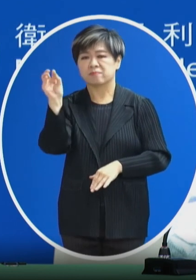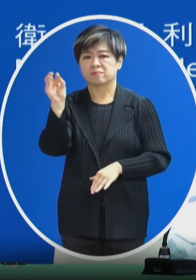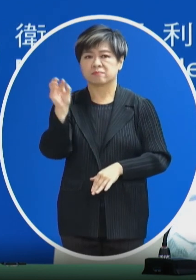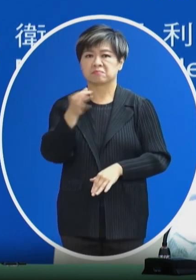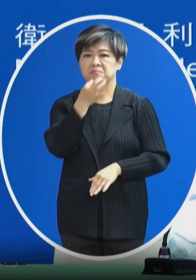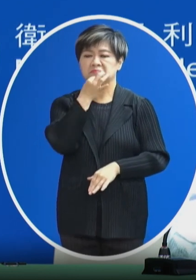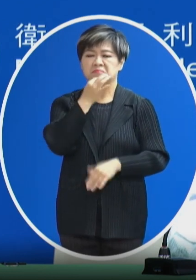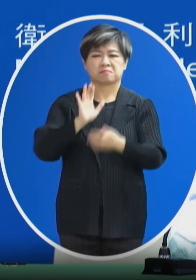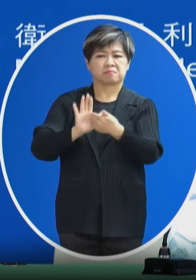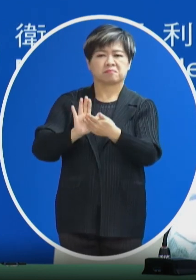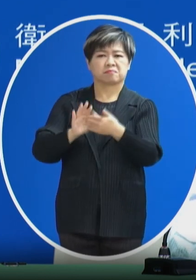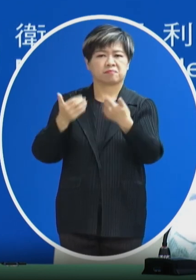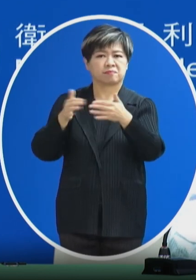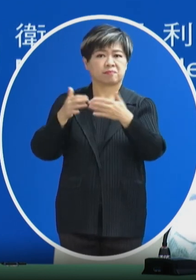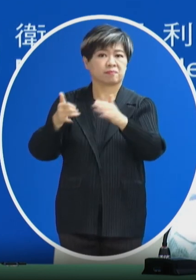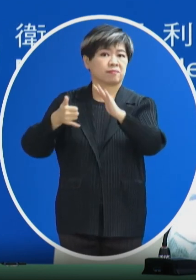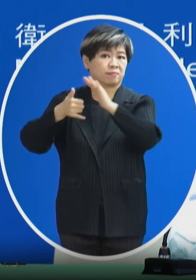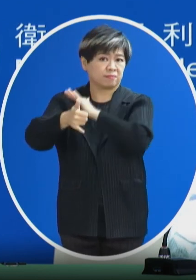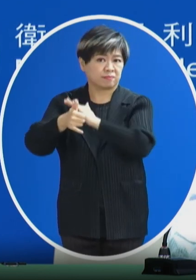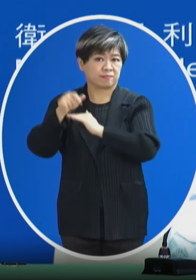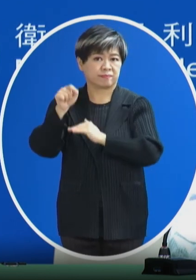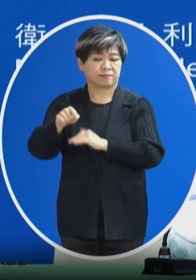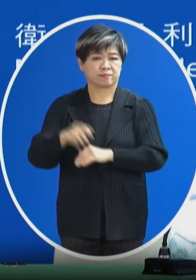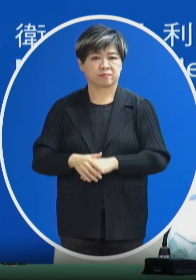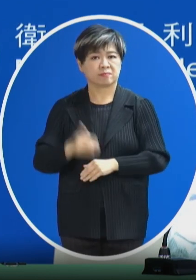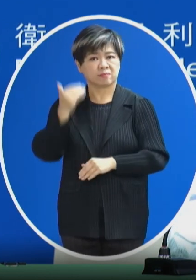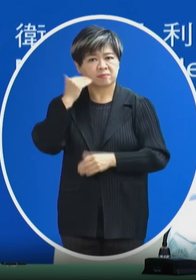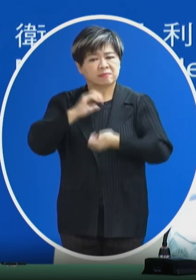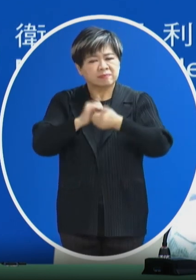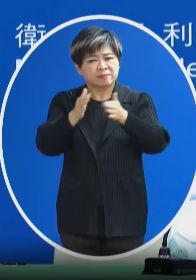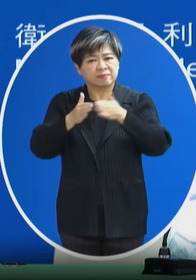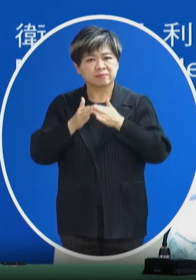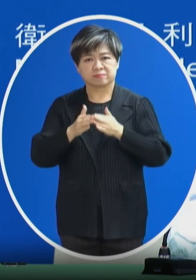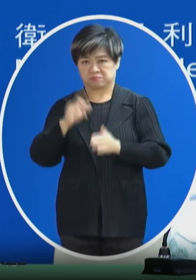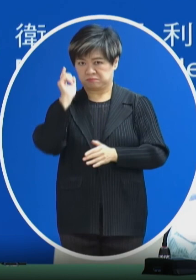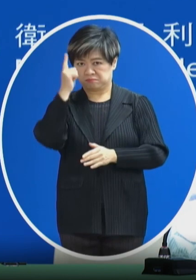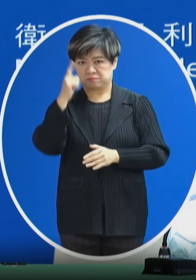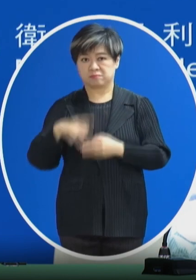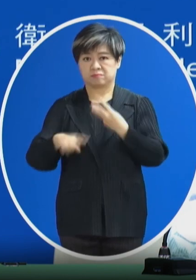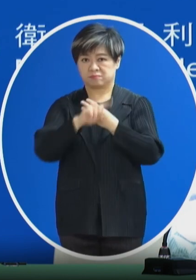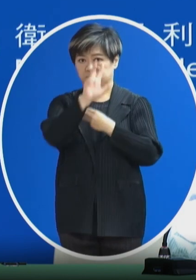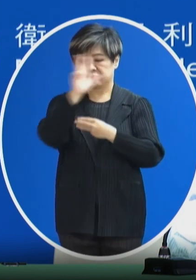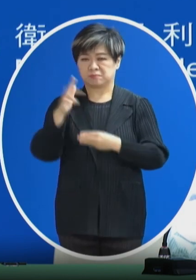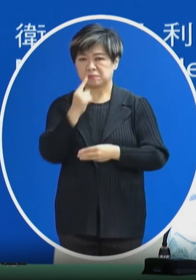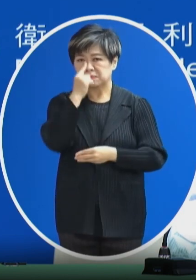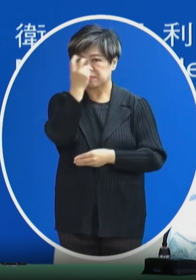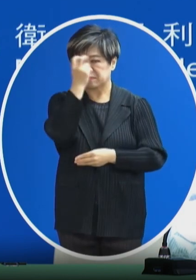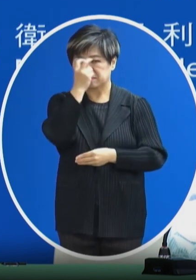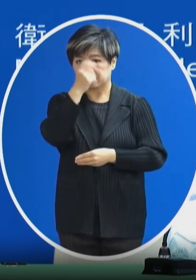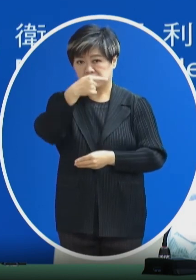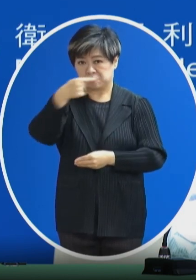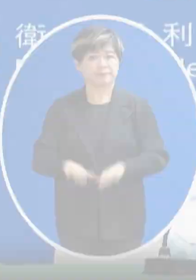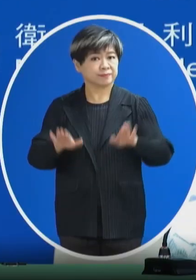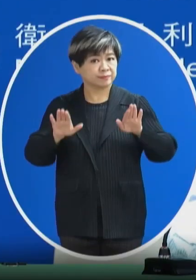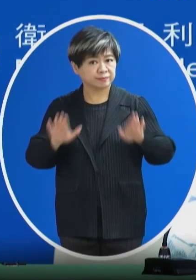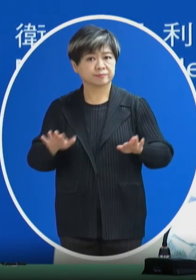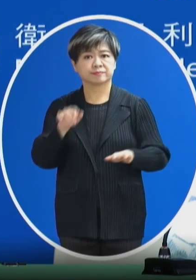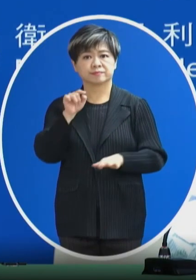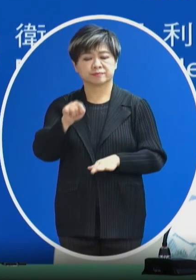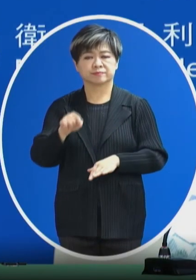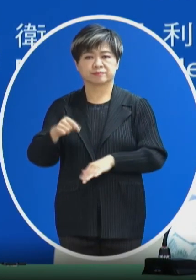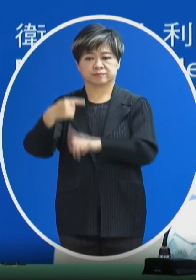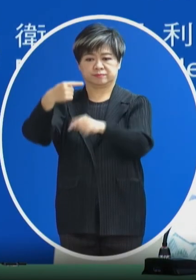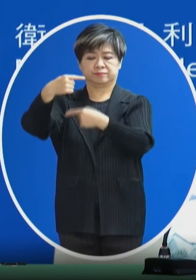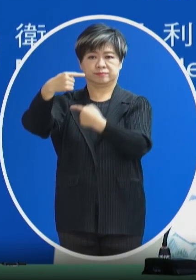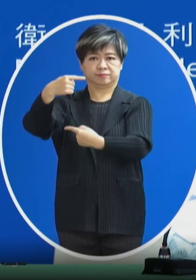往医疗机构及长照机构。那如有必要前往，需具当日的快筛检测阴性证明。从